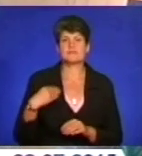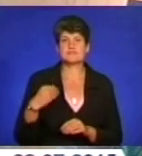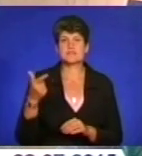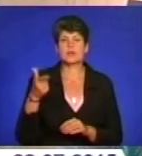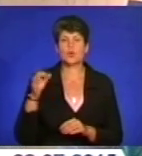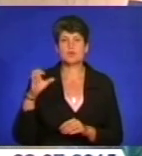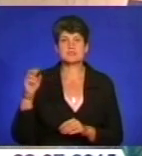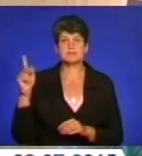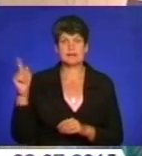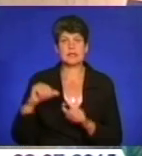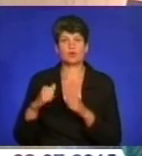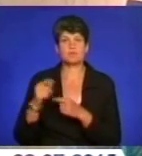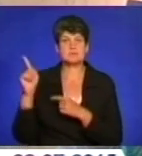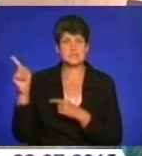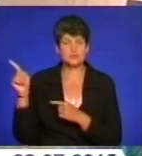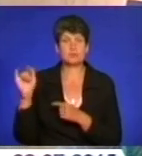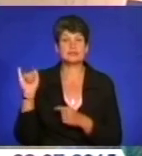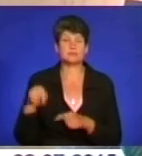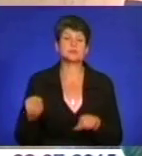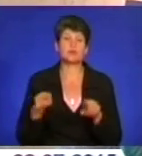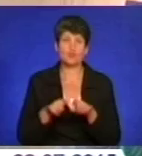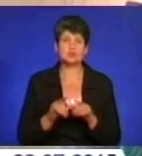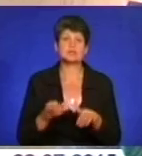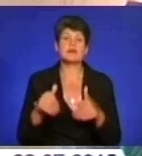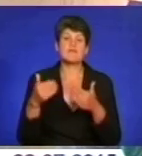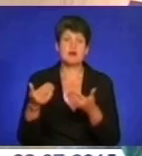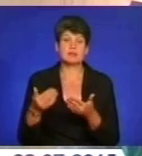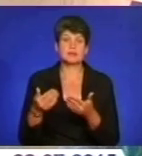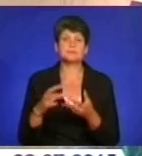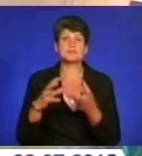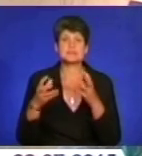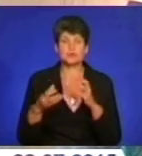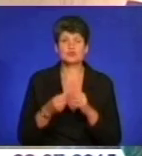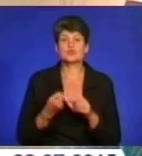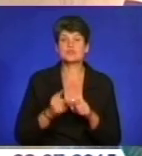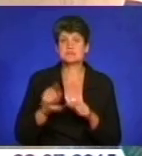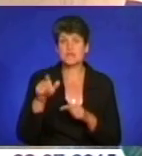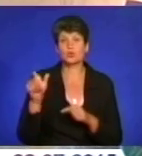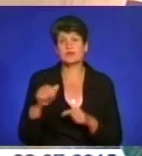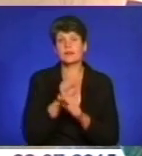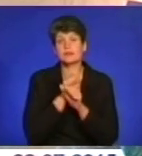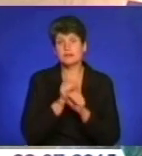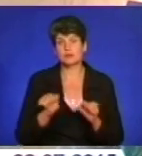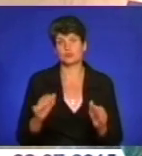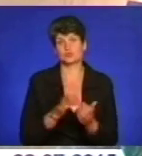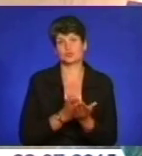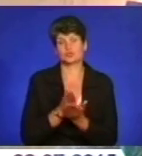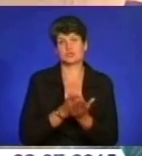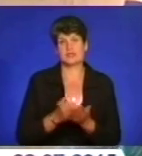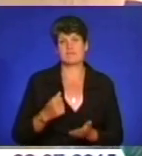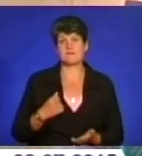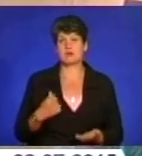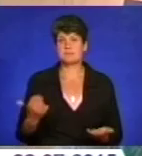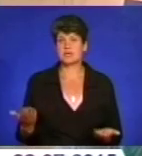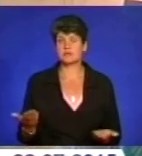туди на комісію, і вони також давали заключення, що такі пацієнти не придатні до служби в армії.